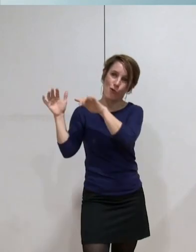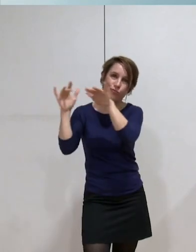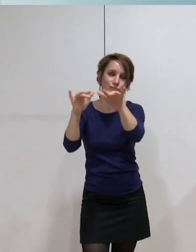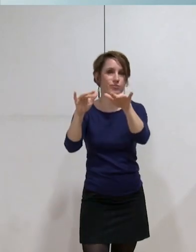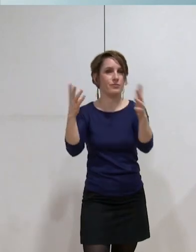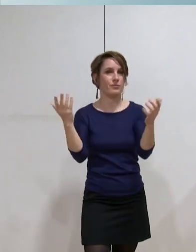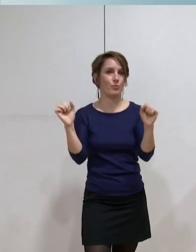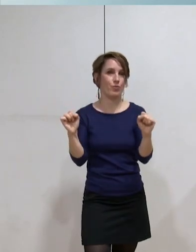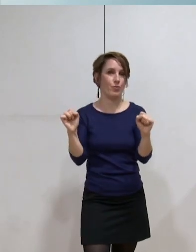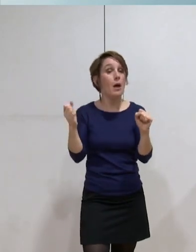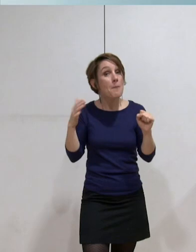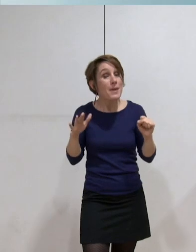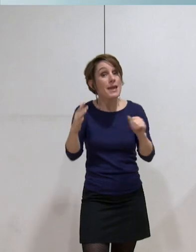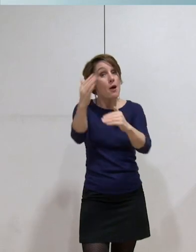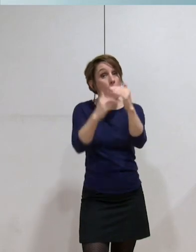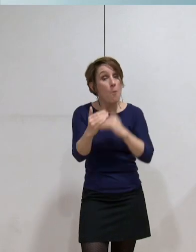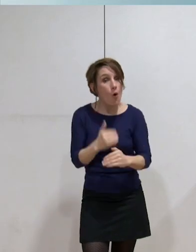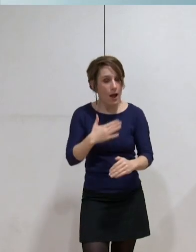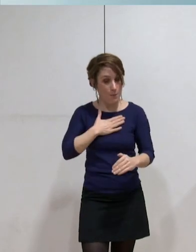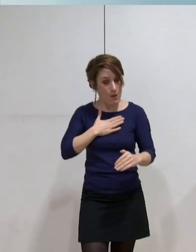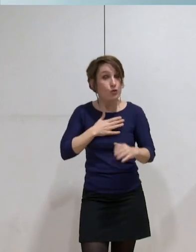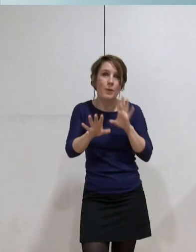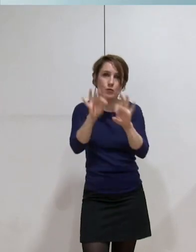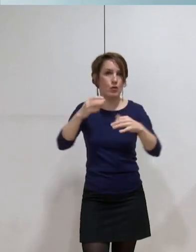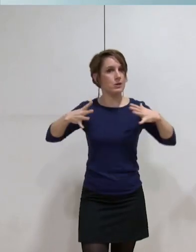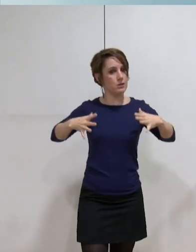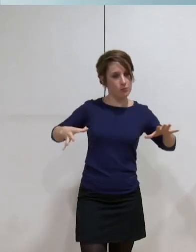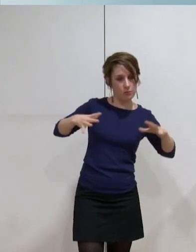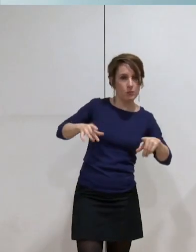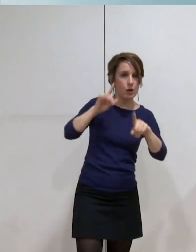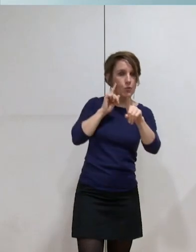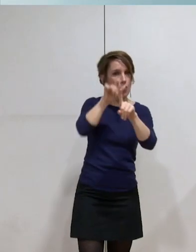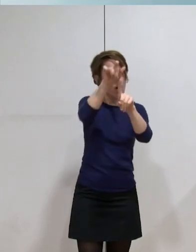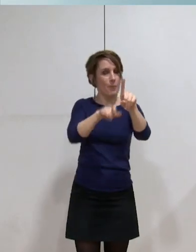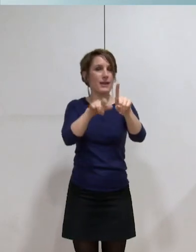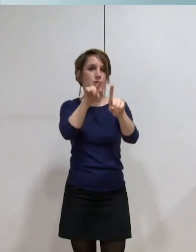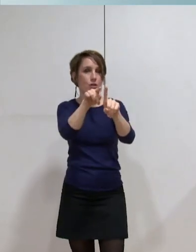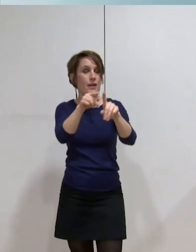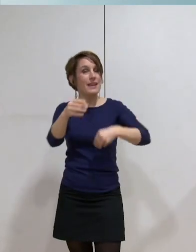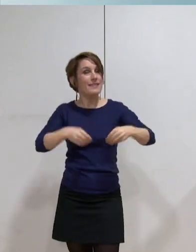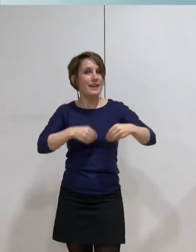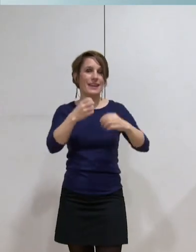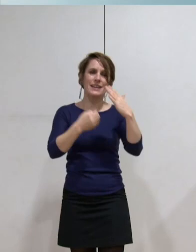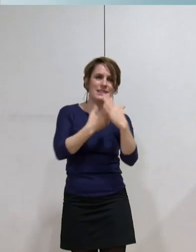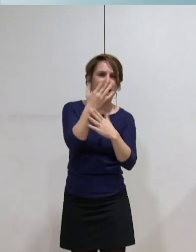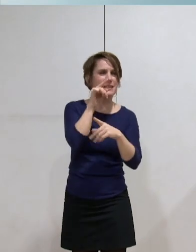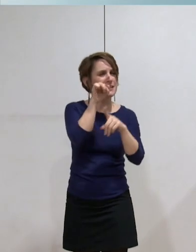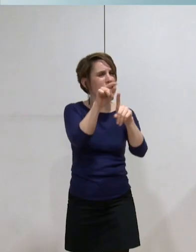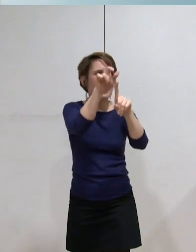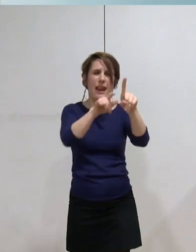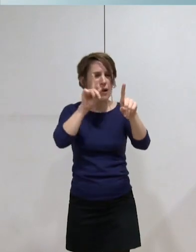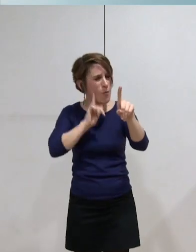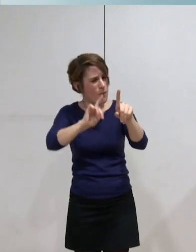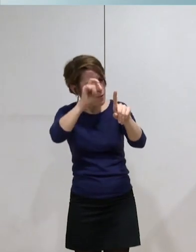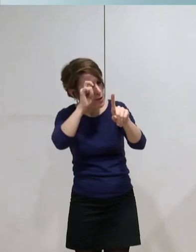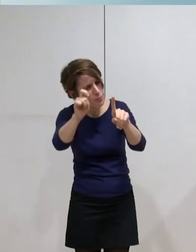aucun moment choisir la programmation car la directrice artistique evog serif que je remercie ici avec toute son équipe